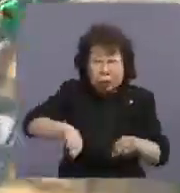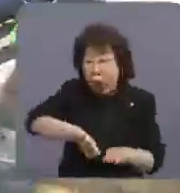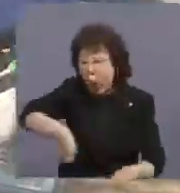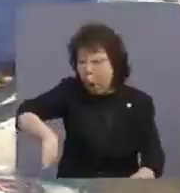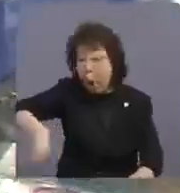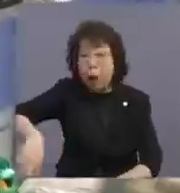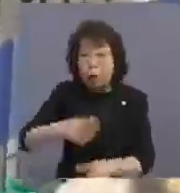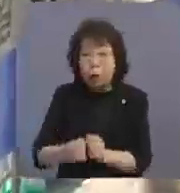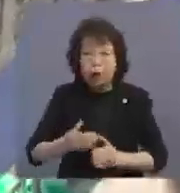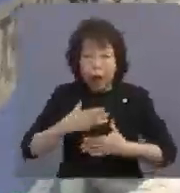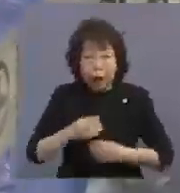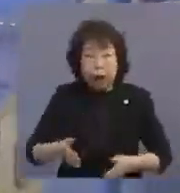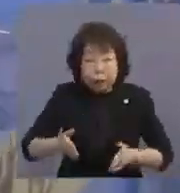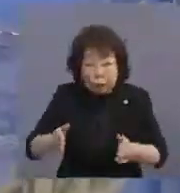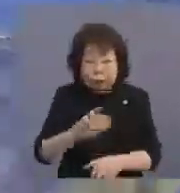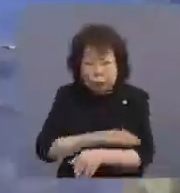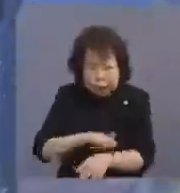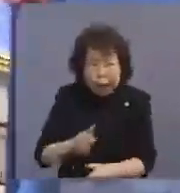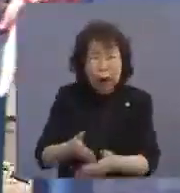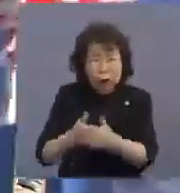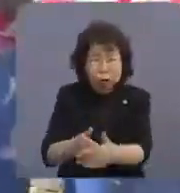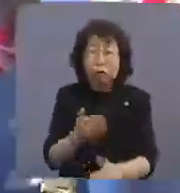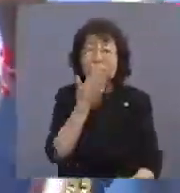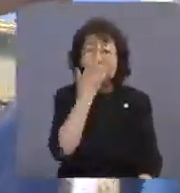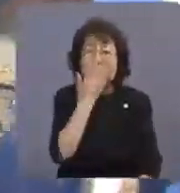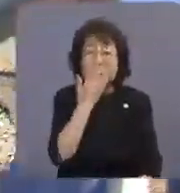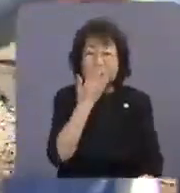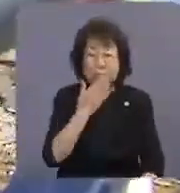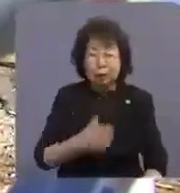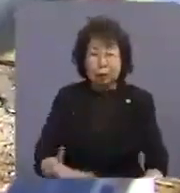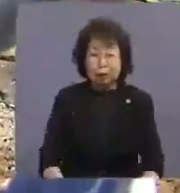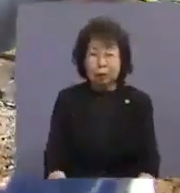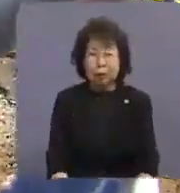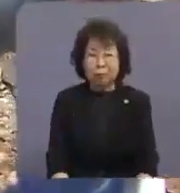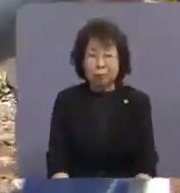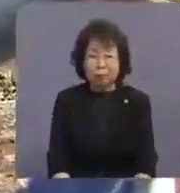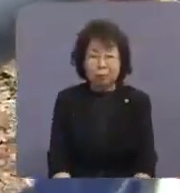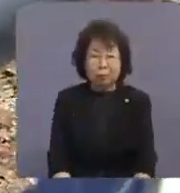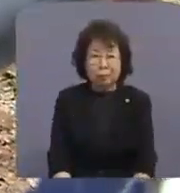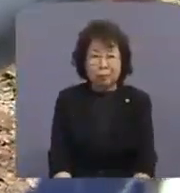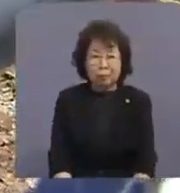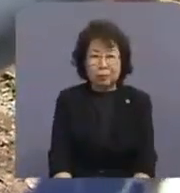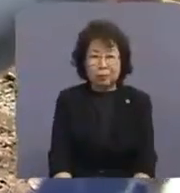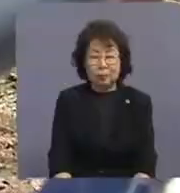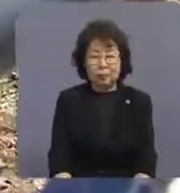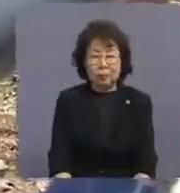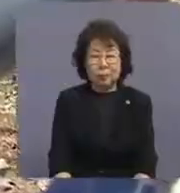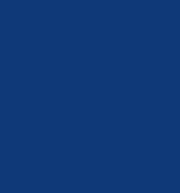통학로 안전 대책을 추진할 방침입니다. KBS 뉴스 최위지입니다.